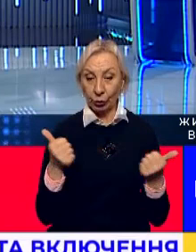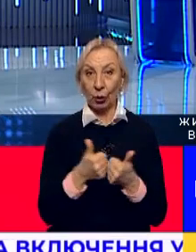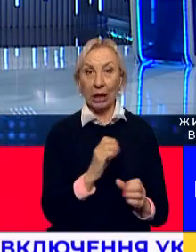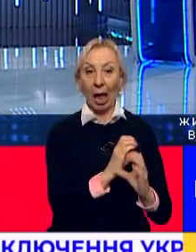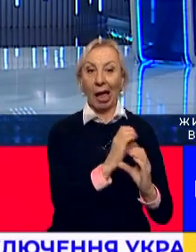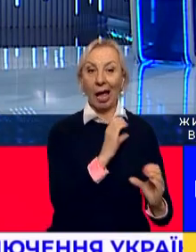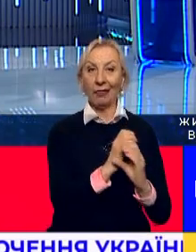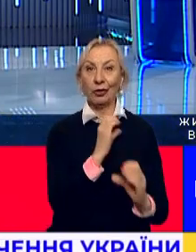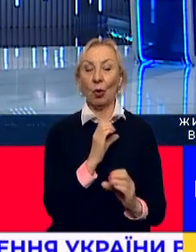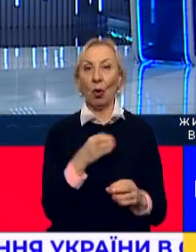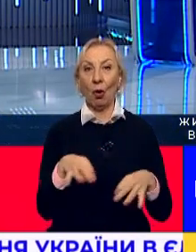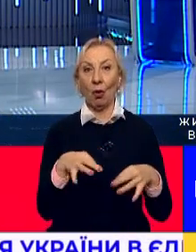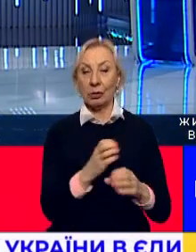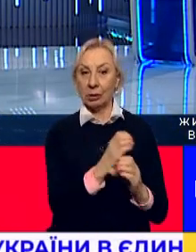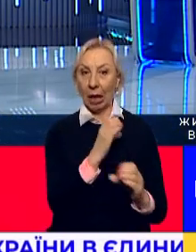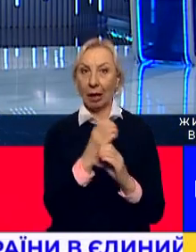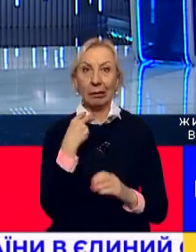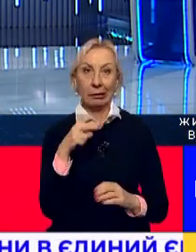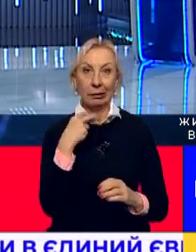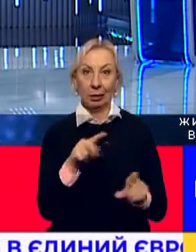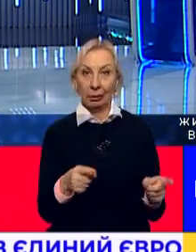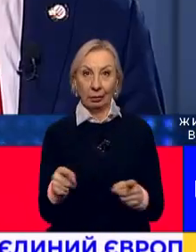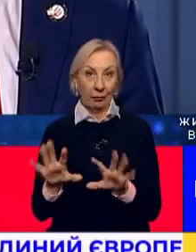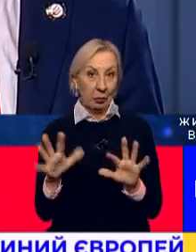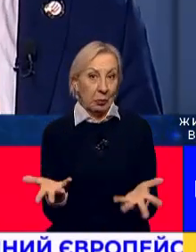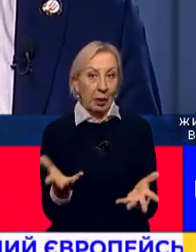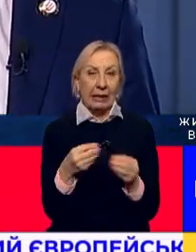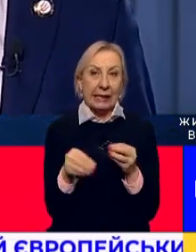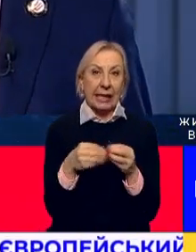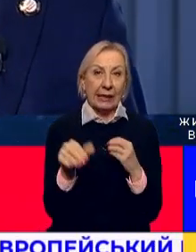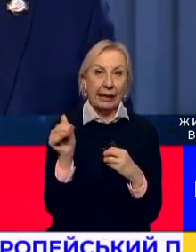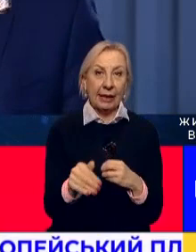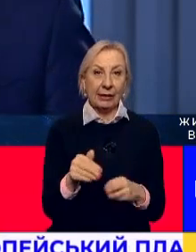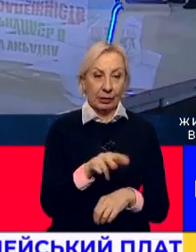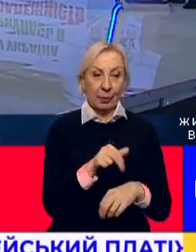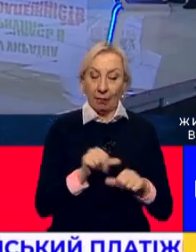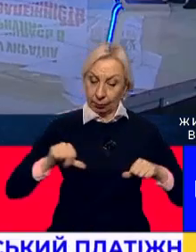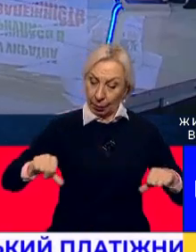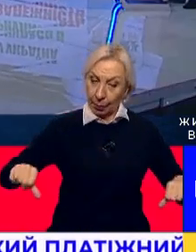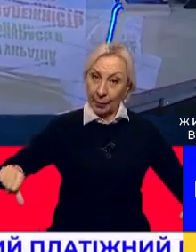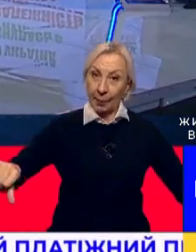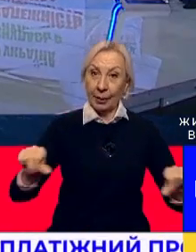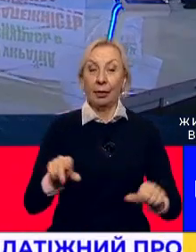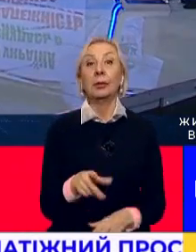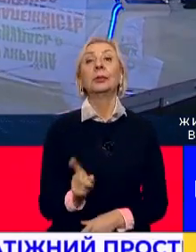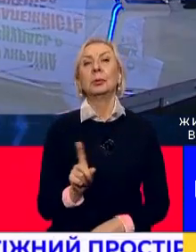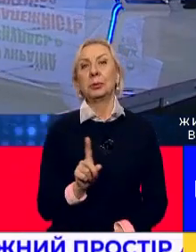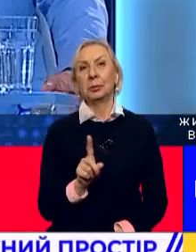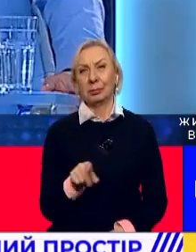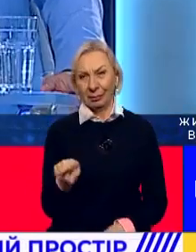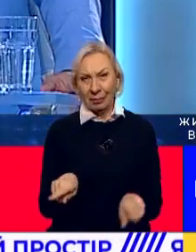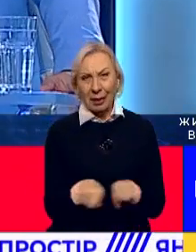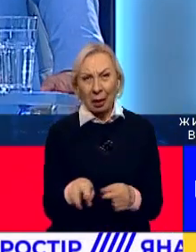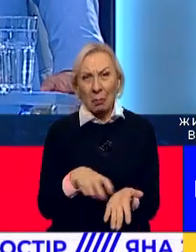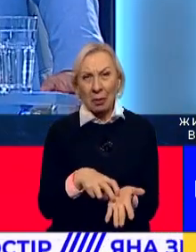автозаками, десятками тисяч правоохоронців і так далі. А що стосується обіцянок? Наскільки треба боятися, наскільки треба